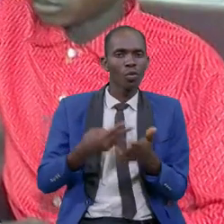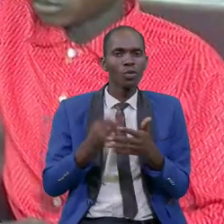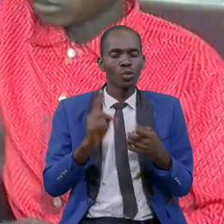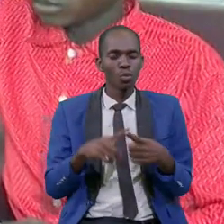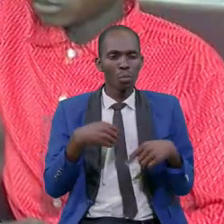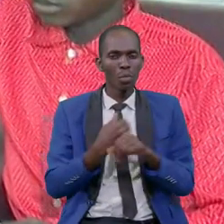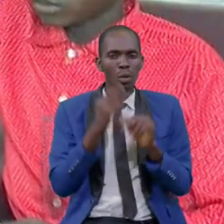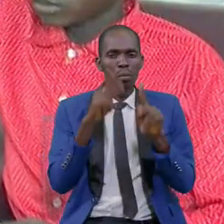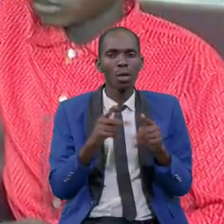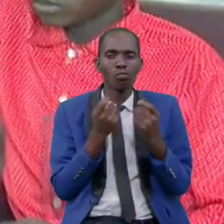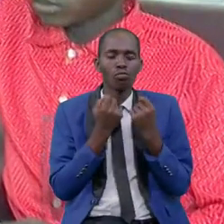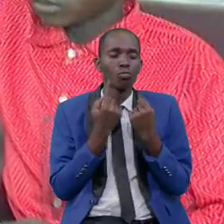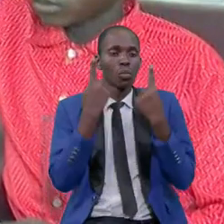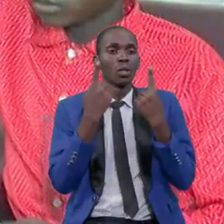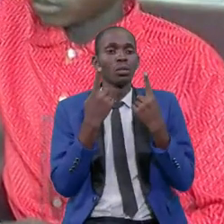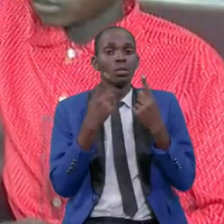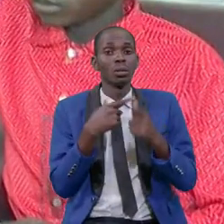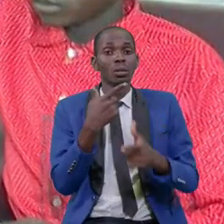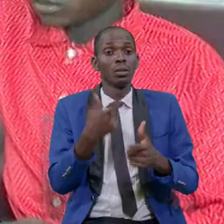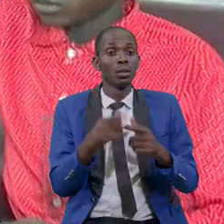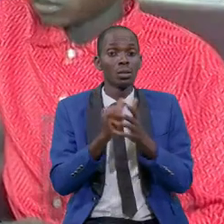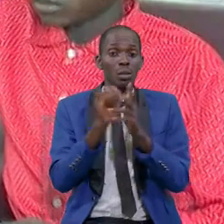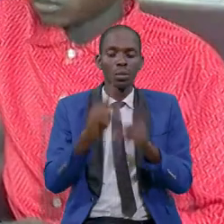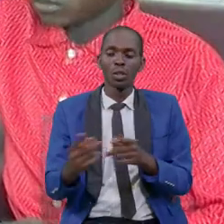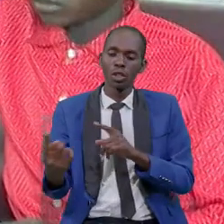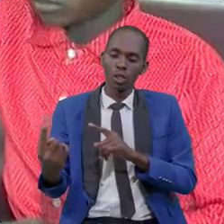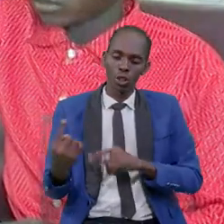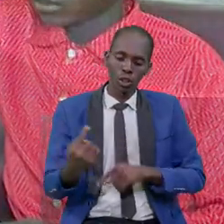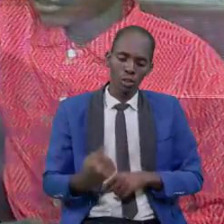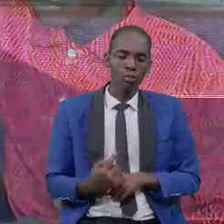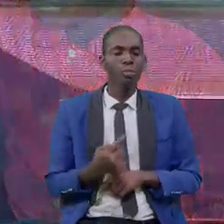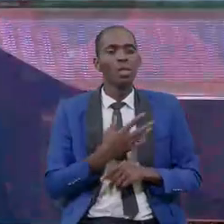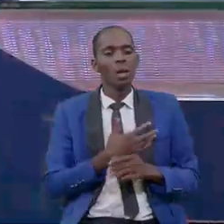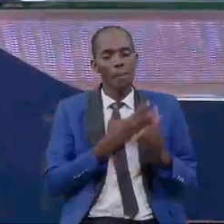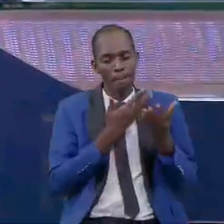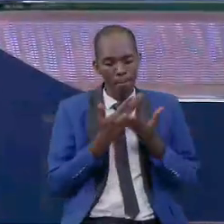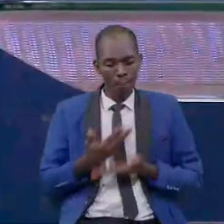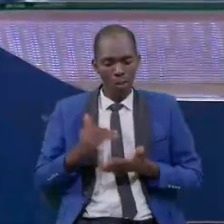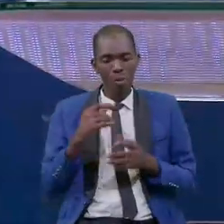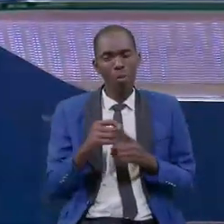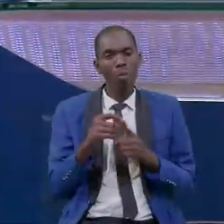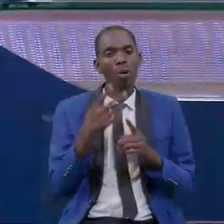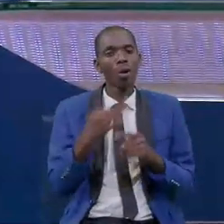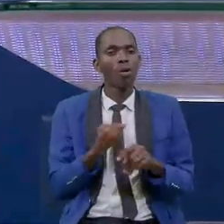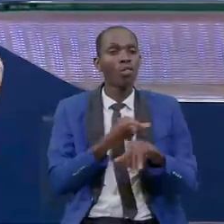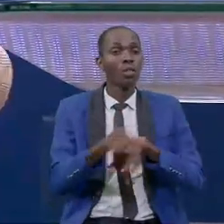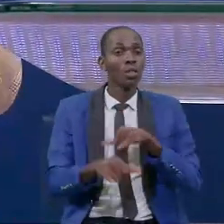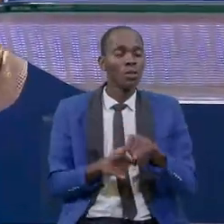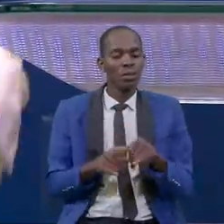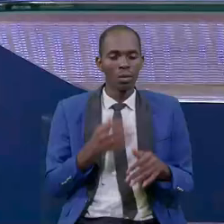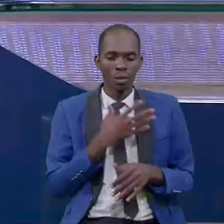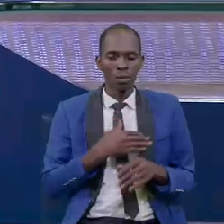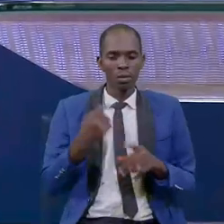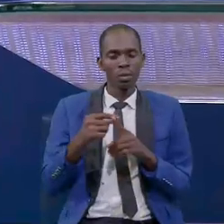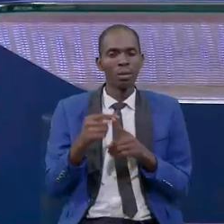va le secouer, et puis la personne vient, et puis apporte la parole de séduction, la